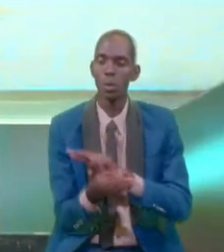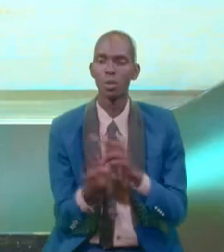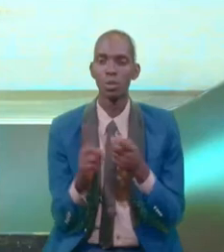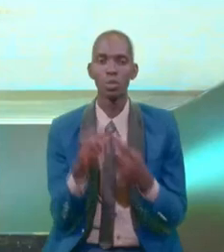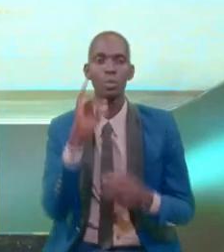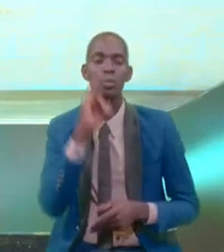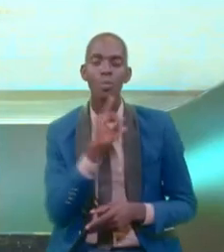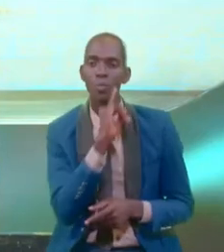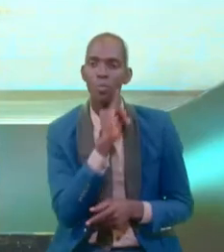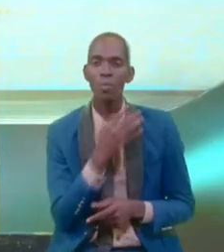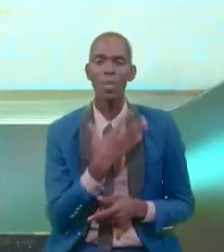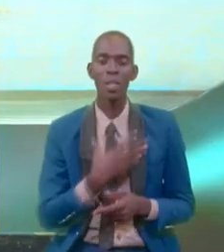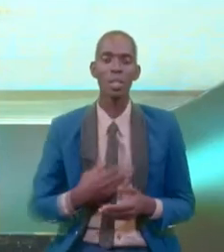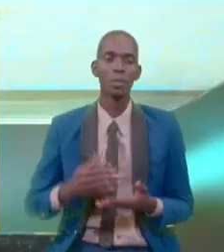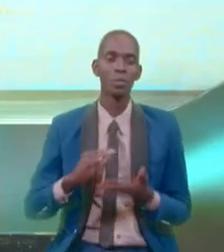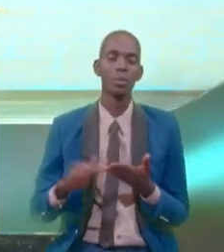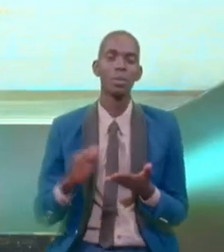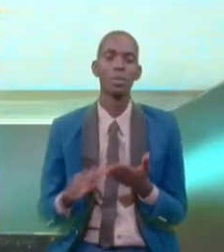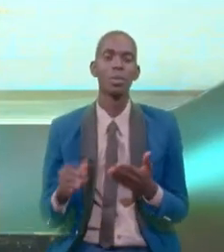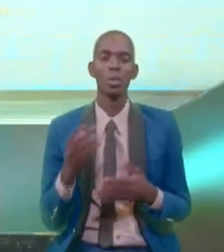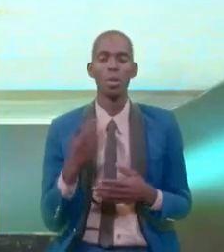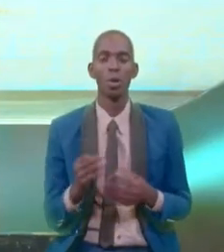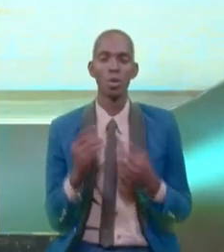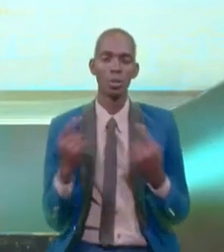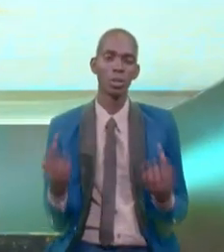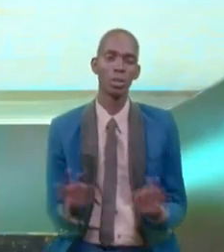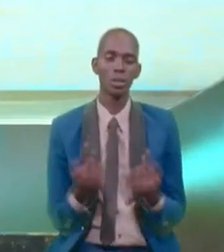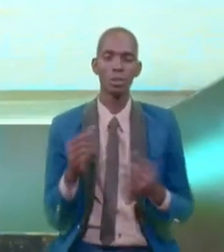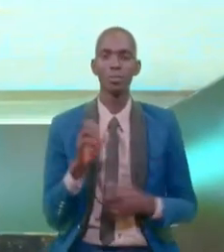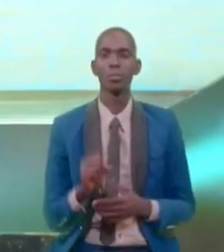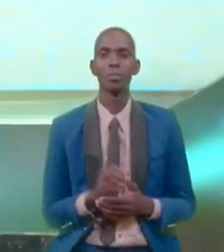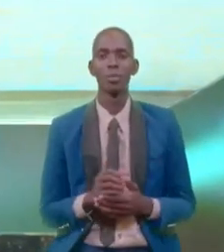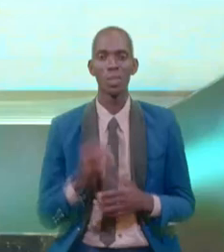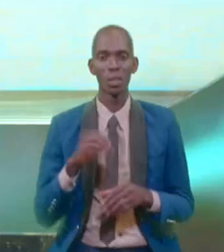la repentance et le pardon des péchés.